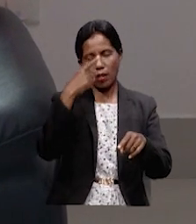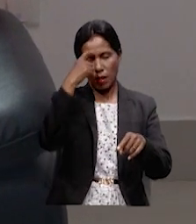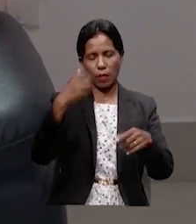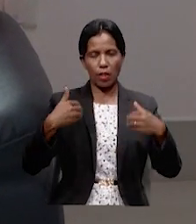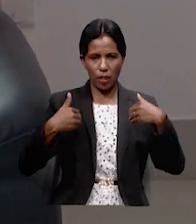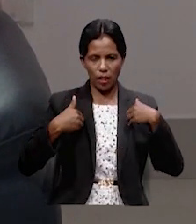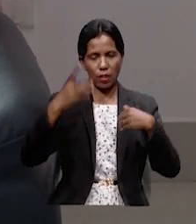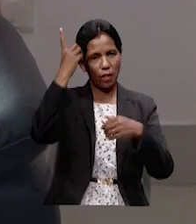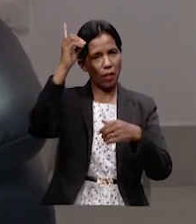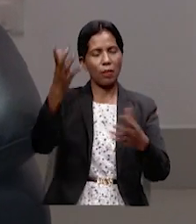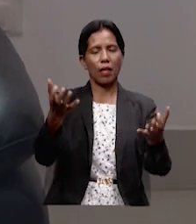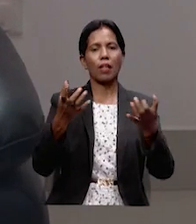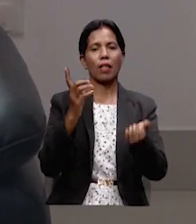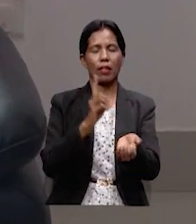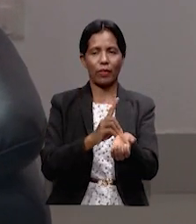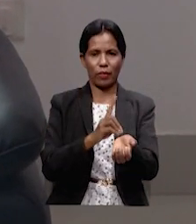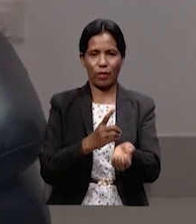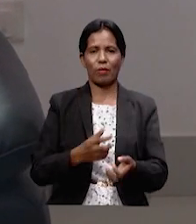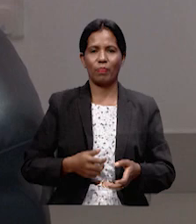sai dotora.